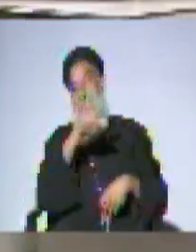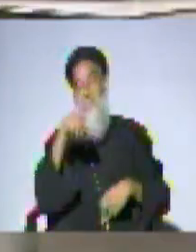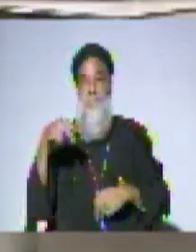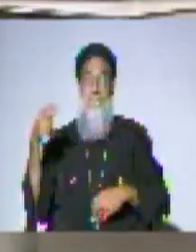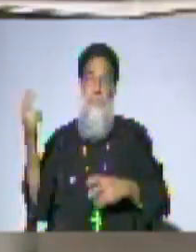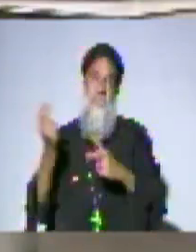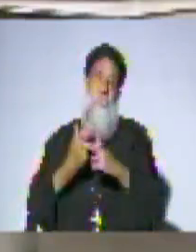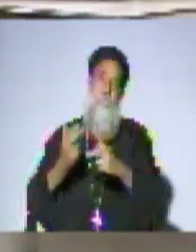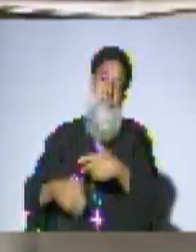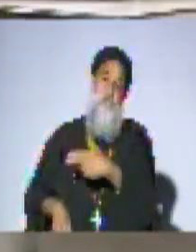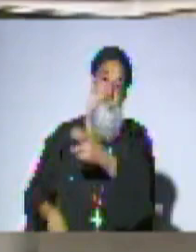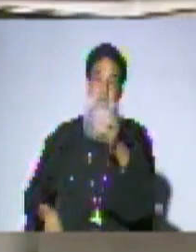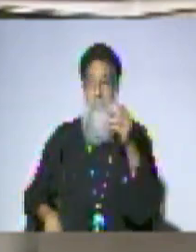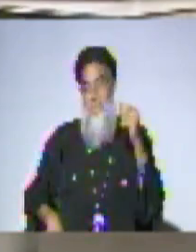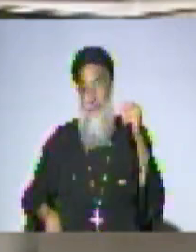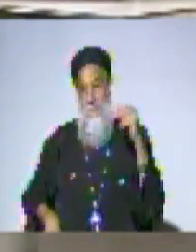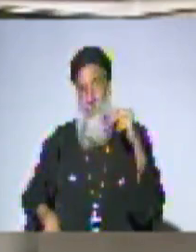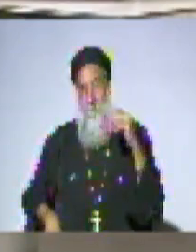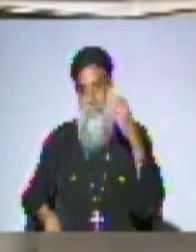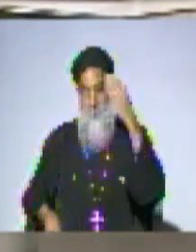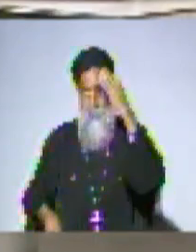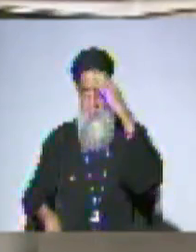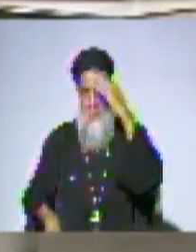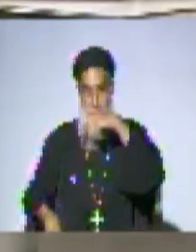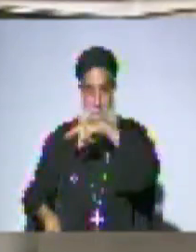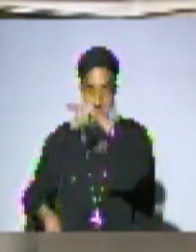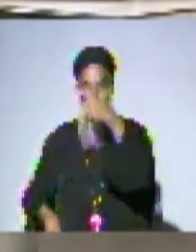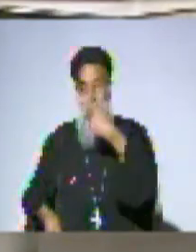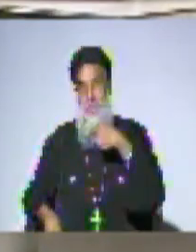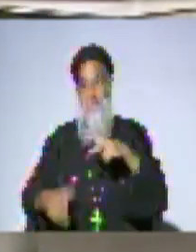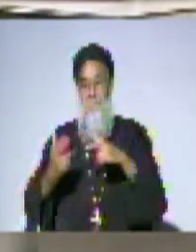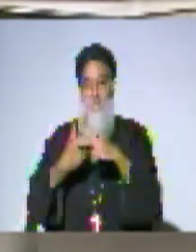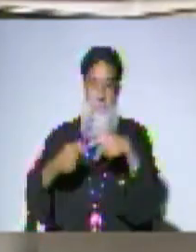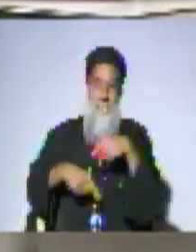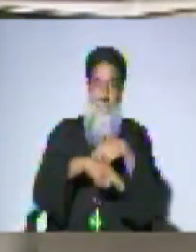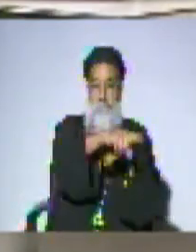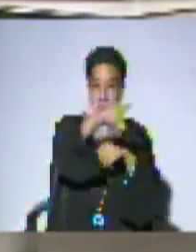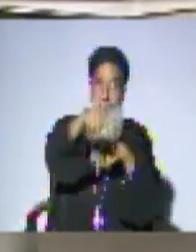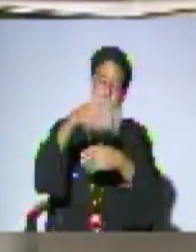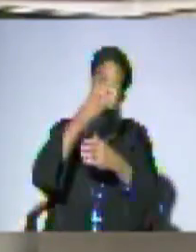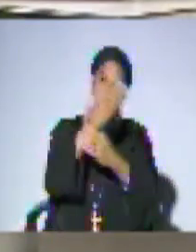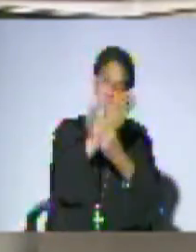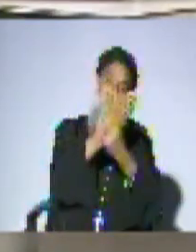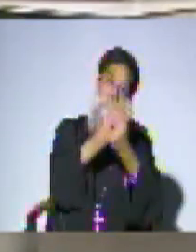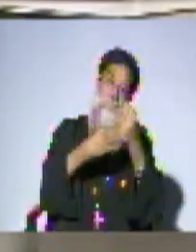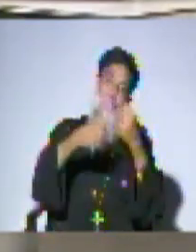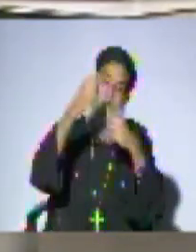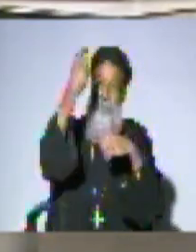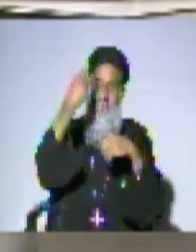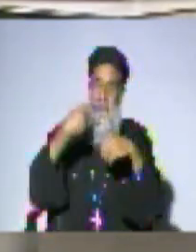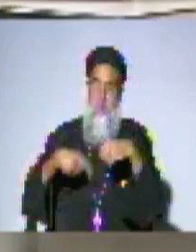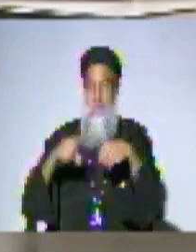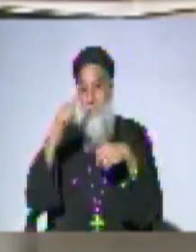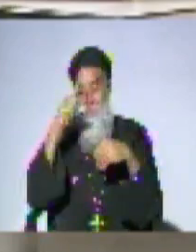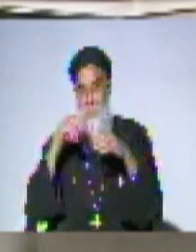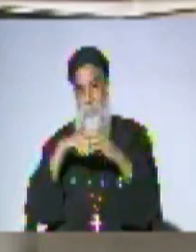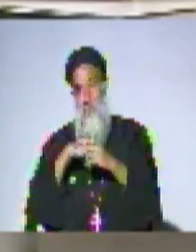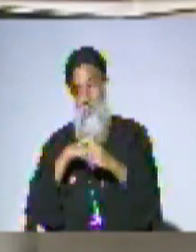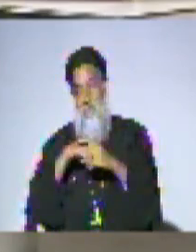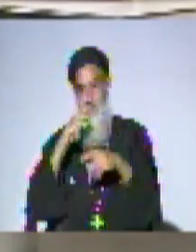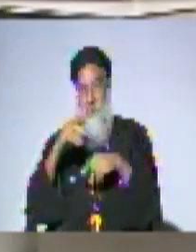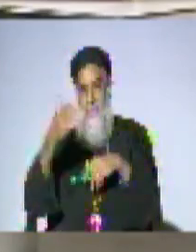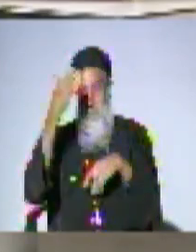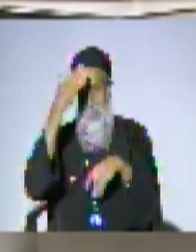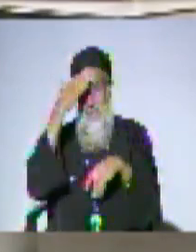البشر. فبالنعمة والرأفات ومحبة البشر اللواتي لابنك الوحيد مسيحك الذي أنت مبارك